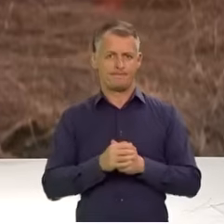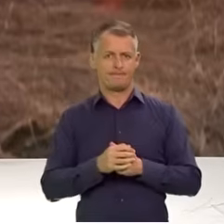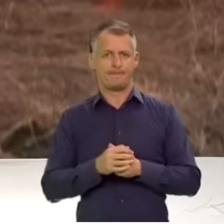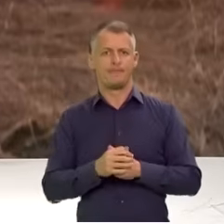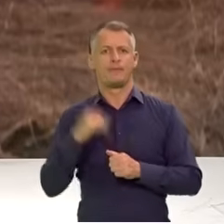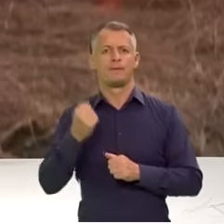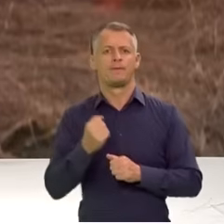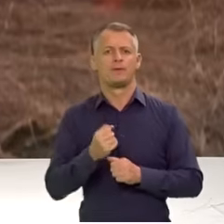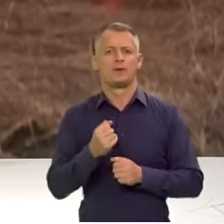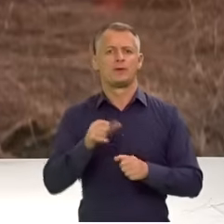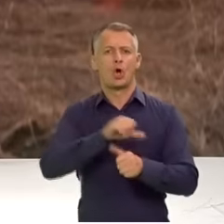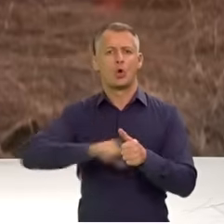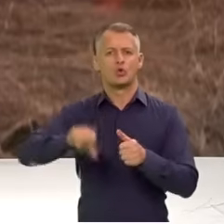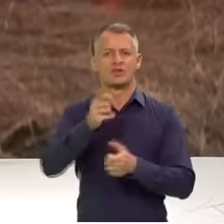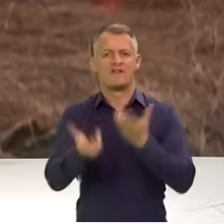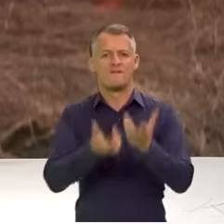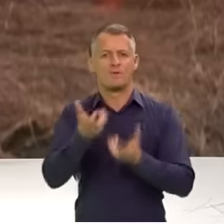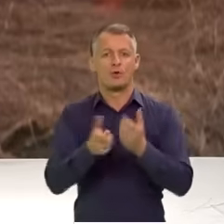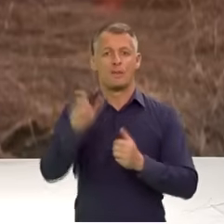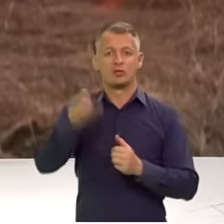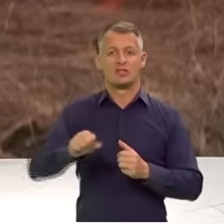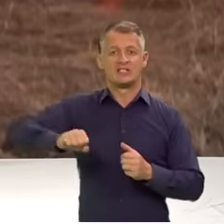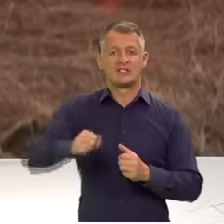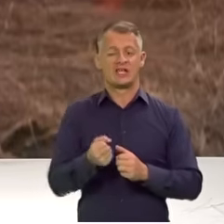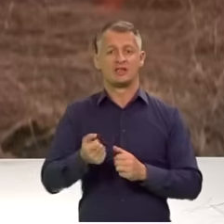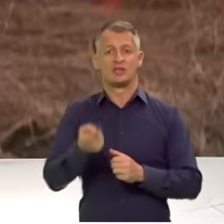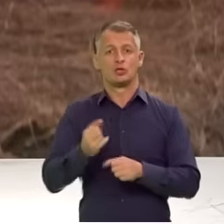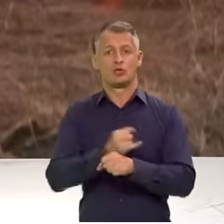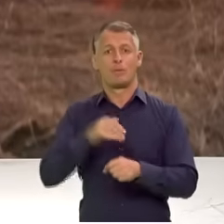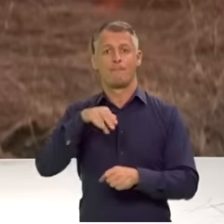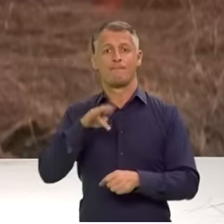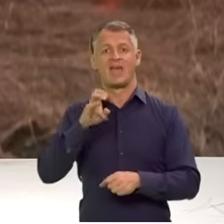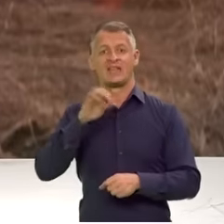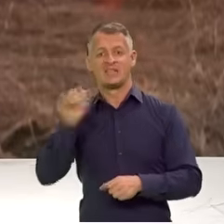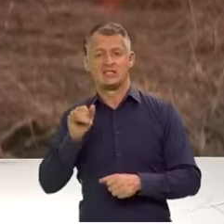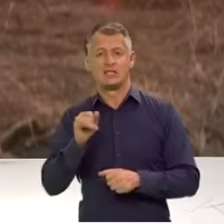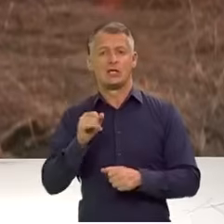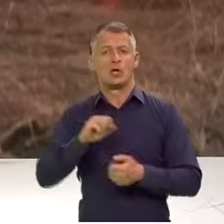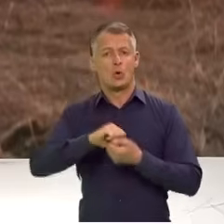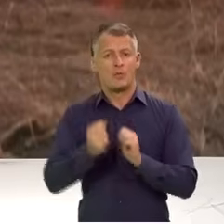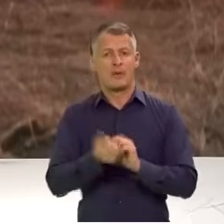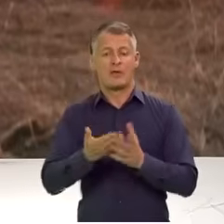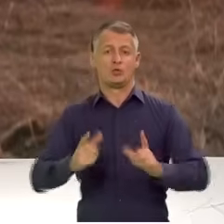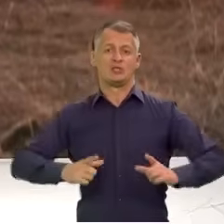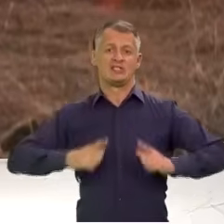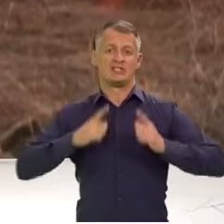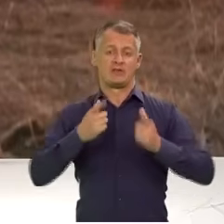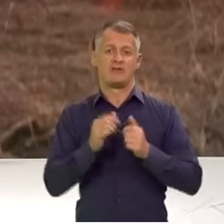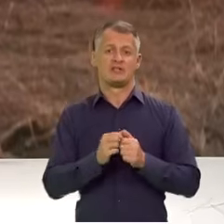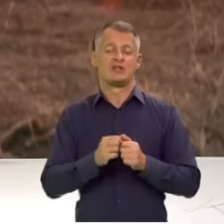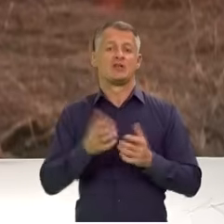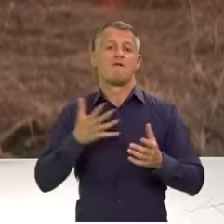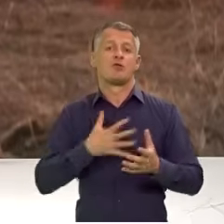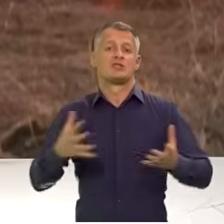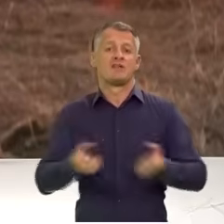Înconjurați de flăcări, sătenii dintr-o comună mehedințeană luptă pentru supraviețuire. Singura lor dorință este să-și salveze gospodăriile, deși lupta este